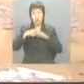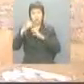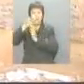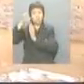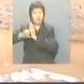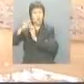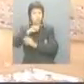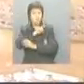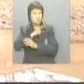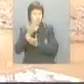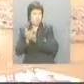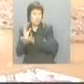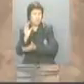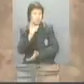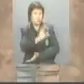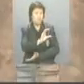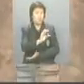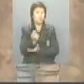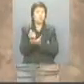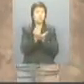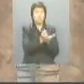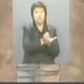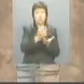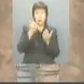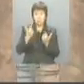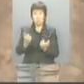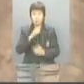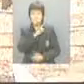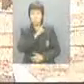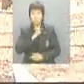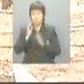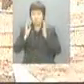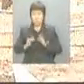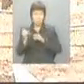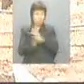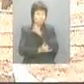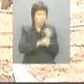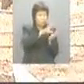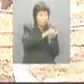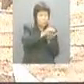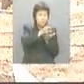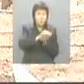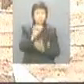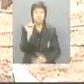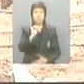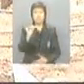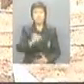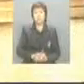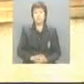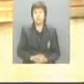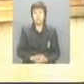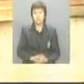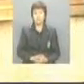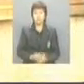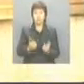การช่วยเหลือในการจ่ายเงินชดเชยแต่ในขณะนี้ยังไม่มีหน่วยงานใดลงพื้นที่เก็บข้อมูลขณะที่บ้านบางหลังที่ไม่ได้รับความเสียหาย